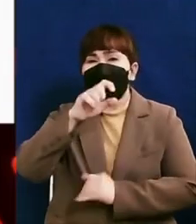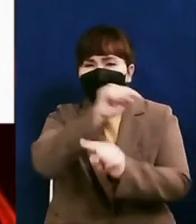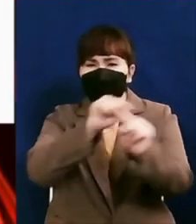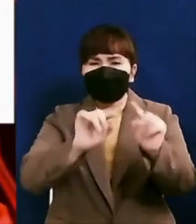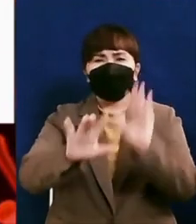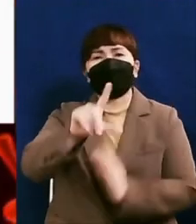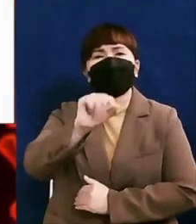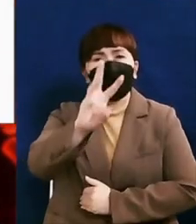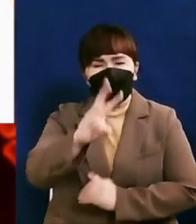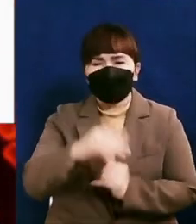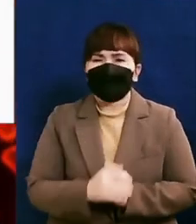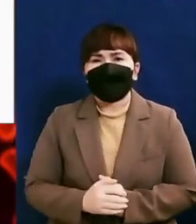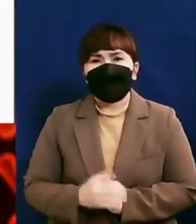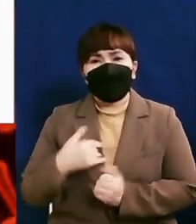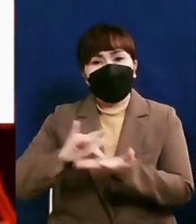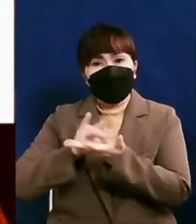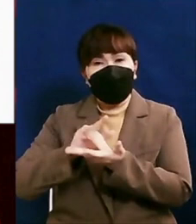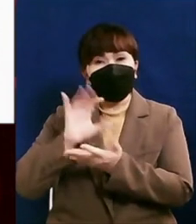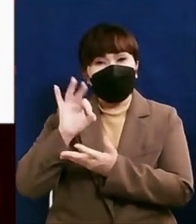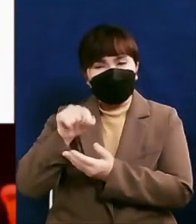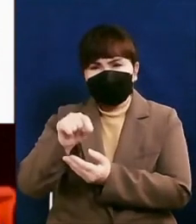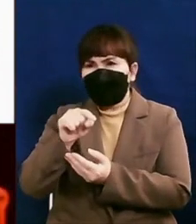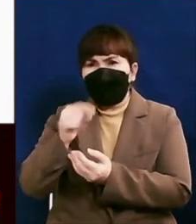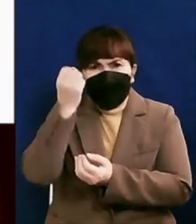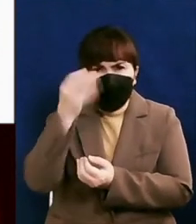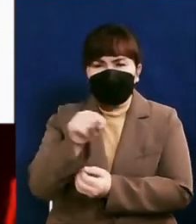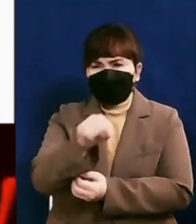างเขตแต่ในบางเขตก็ใช้ในปริมาณที่เยอะมาก